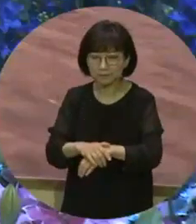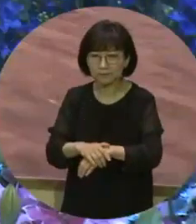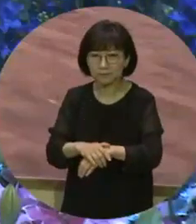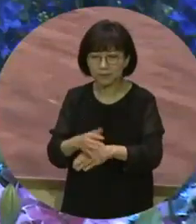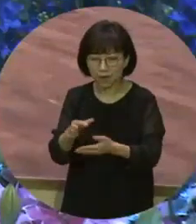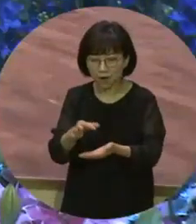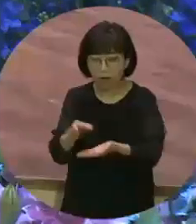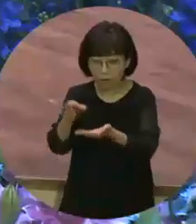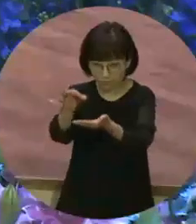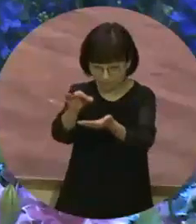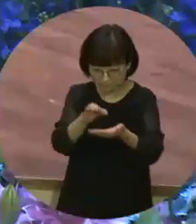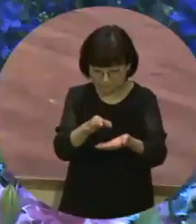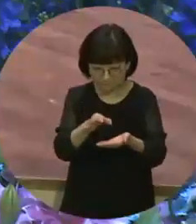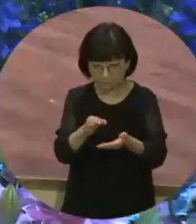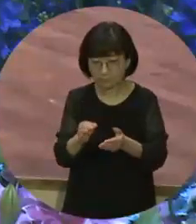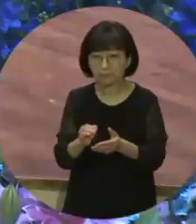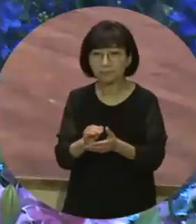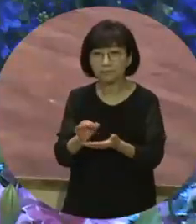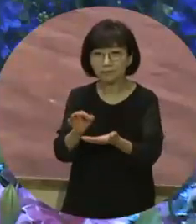기도 받으러 왔어.